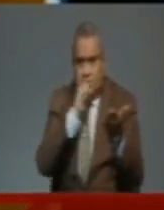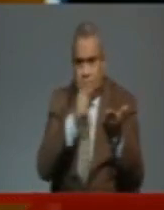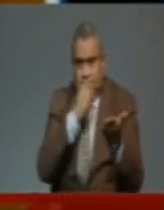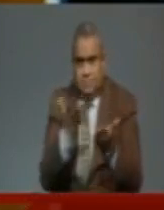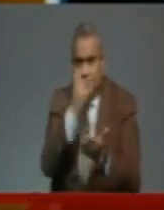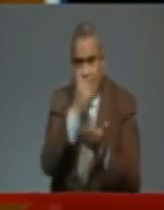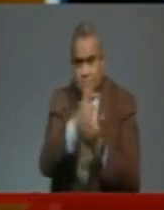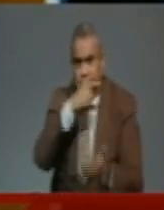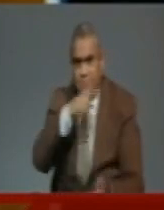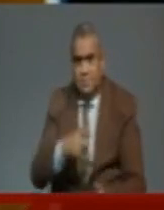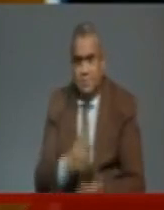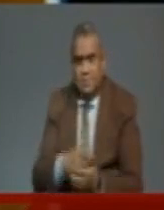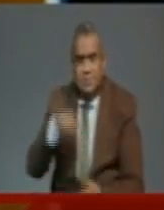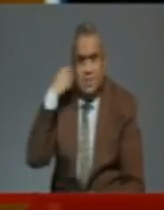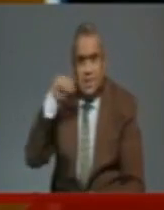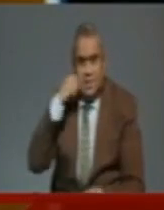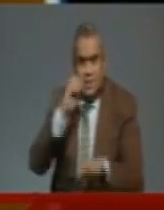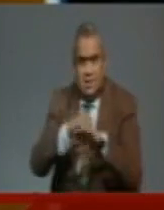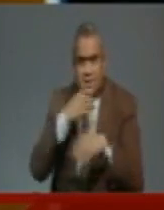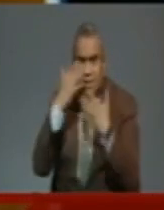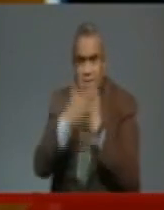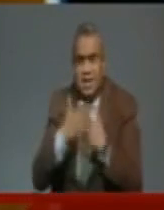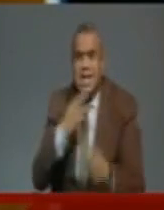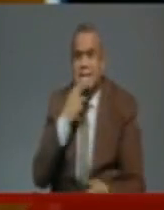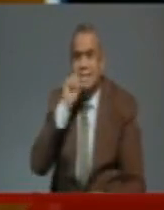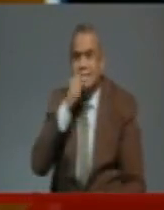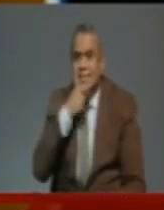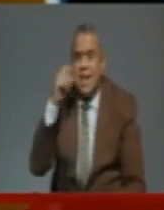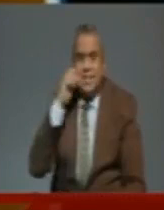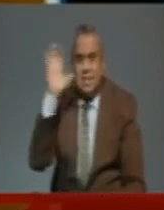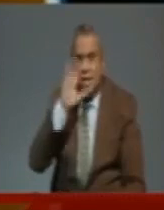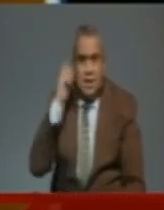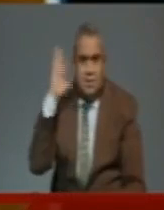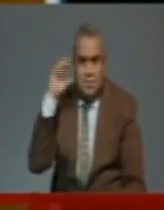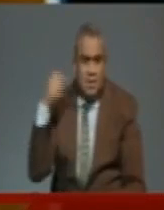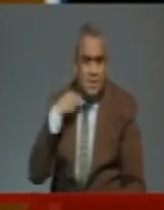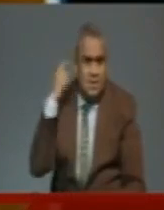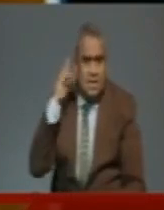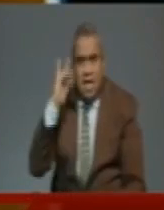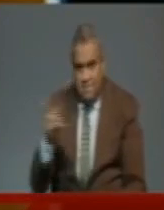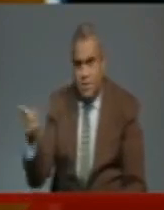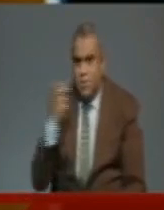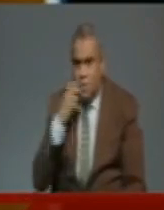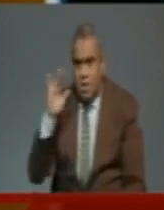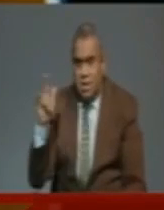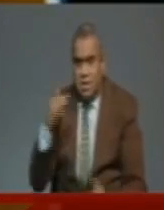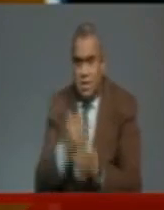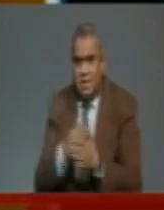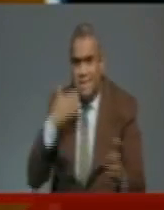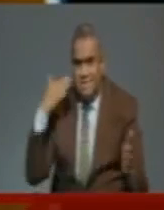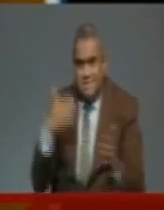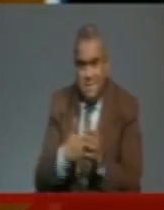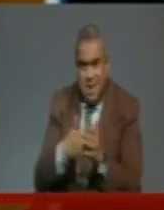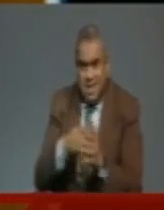قالها لي رئيس شركة تلس العالمية، وتلس ده معروفة وهو سمعني دلوقتي بالمناسبة، كنت مأجلها الاخر بس طبعا يعني